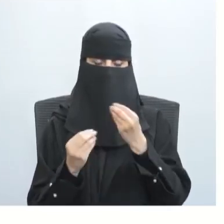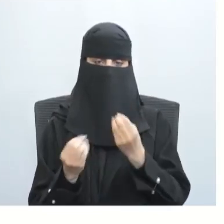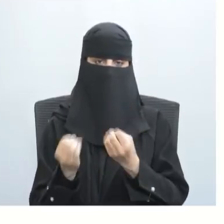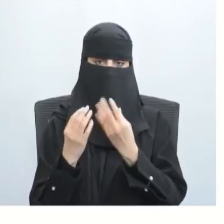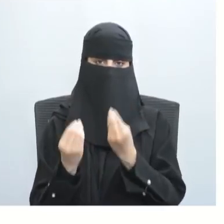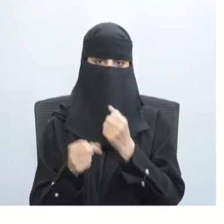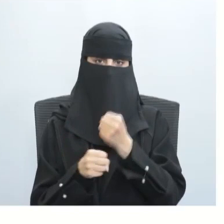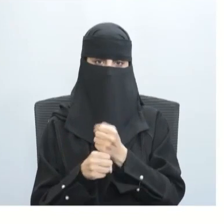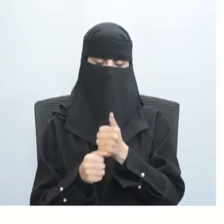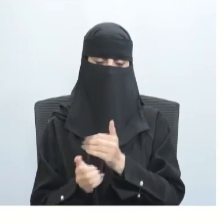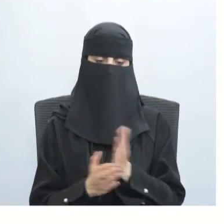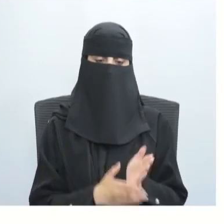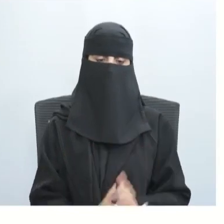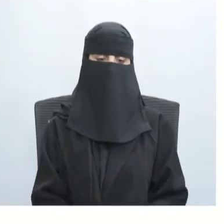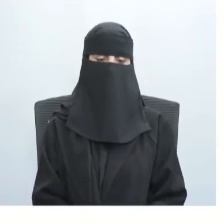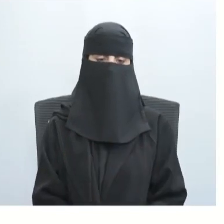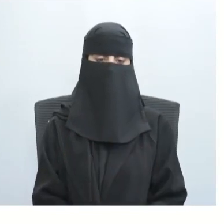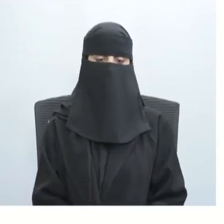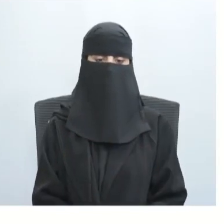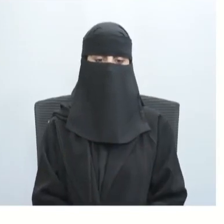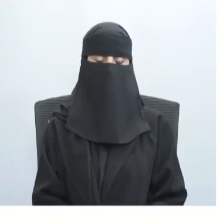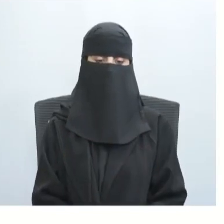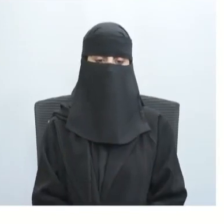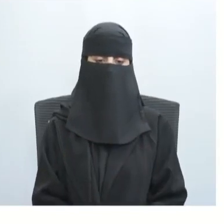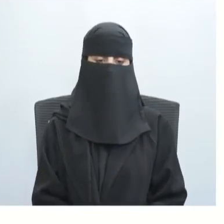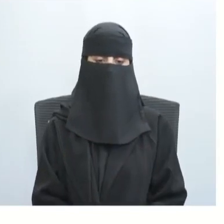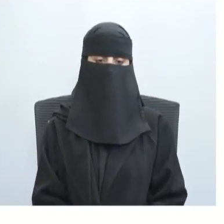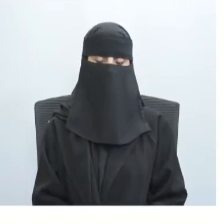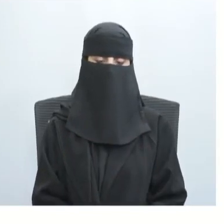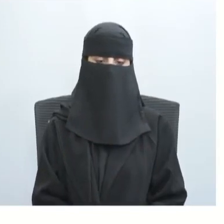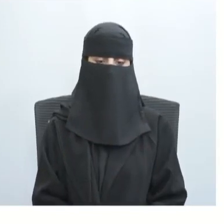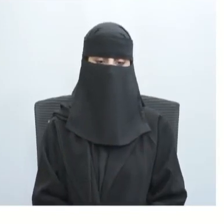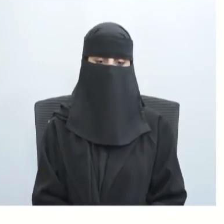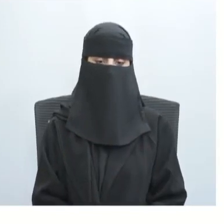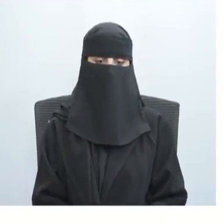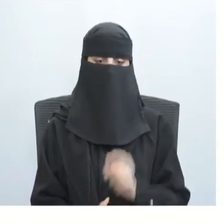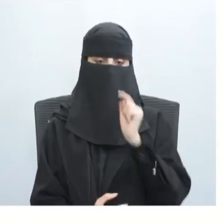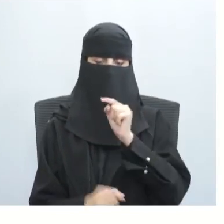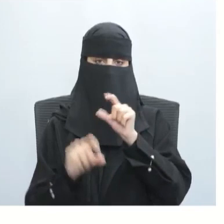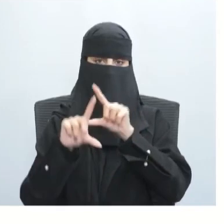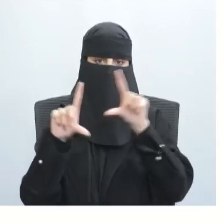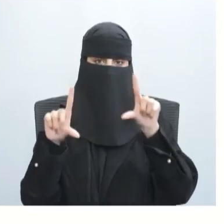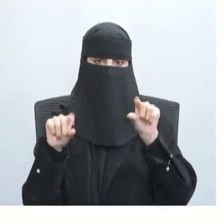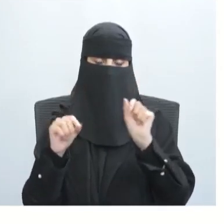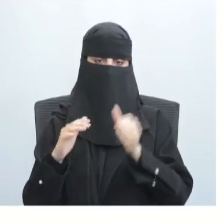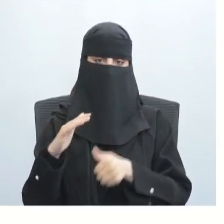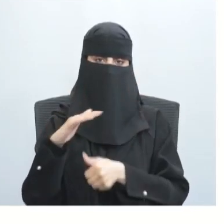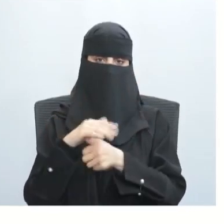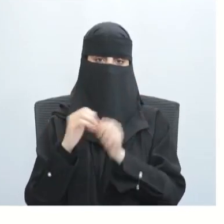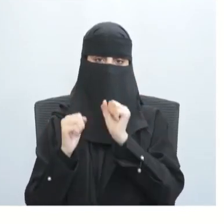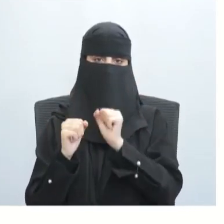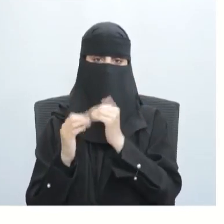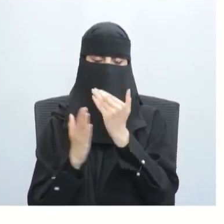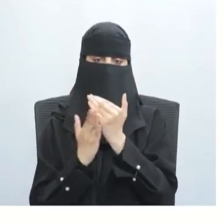مباشره ستظهر لنا النافذه او الواجهه الرئيسه لبرنامج شوت كات من خلال